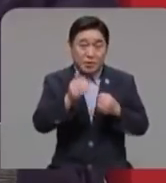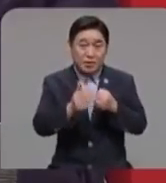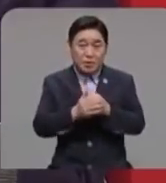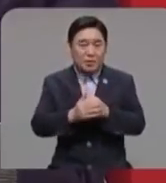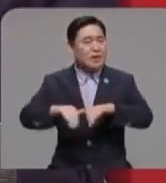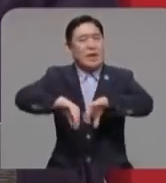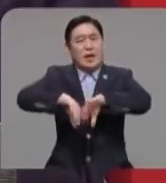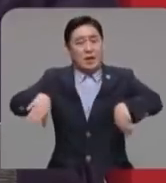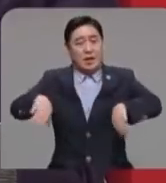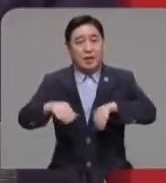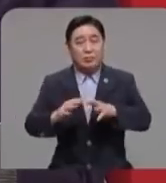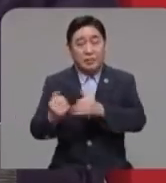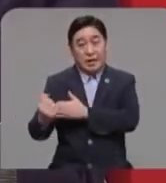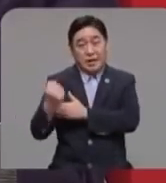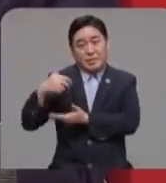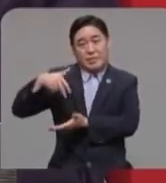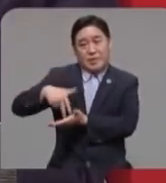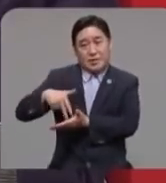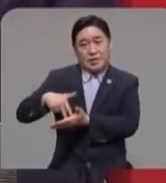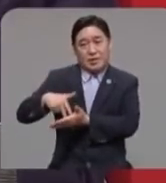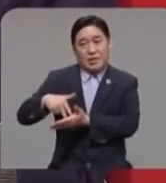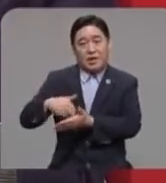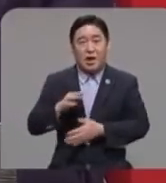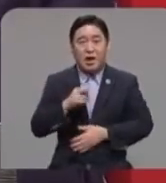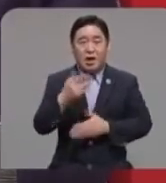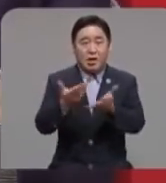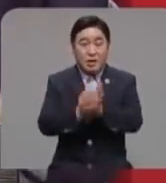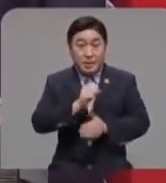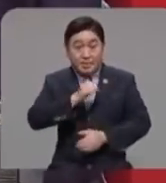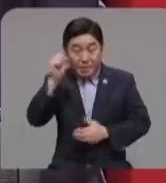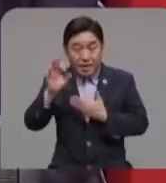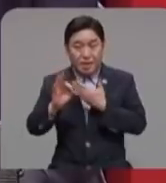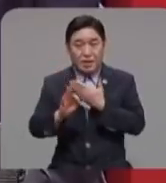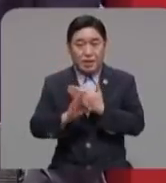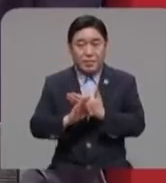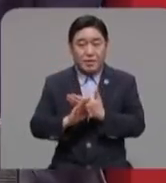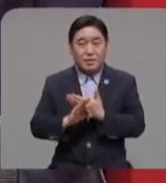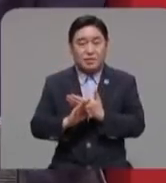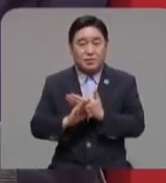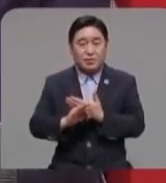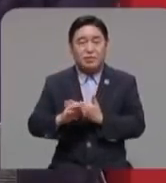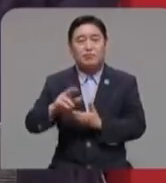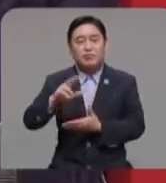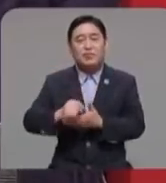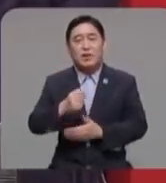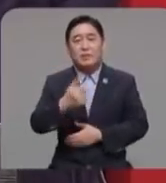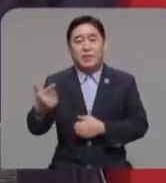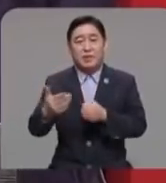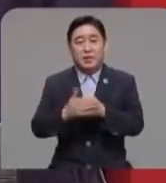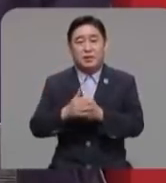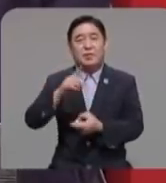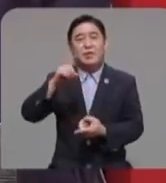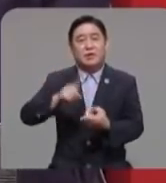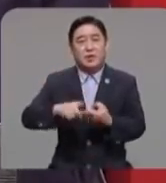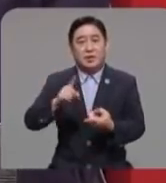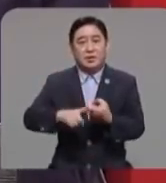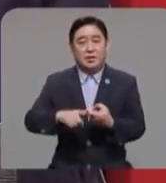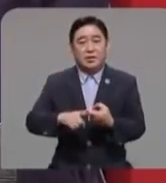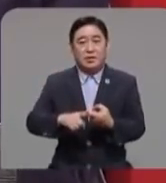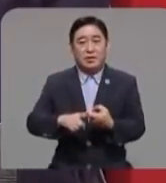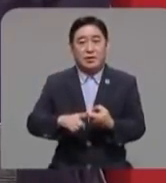국민의힘 차원에서도 이거는 우리가 여당이 되면 바로 닥칠 예. 문제 아니겠습니까? 예. 그래서 이 문제에 대해서